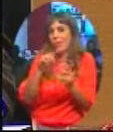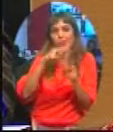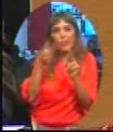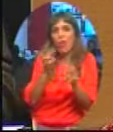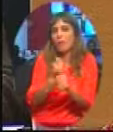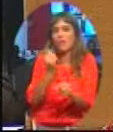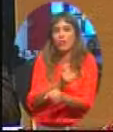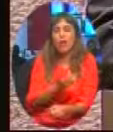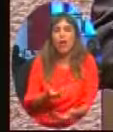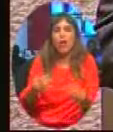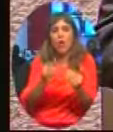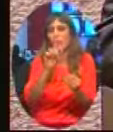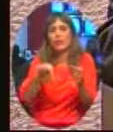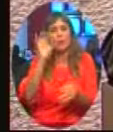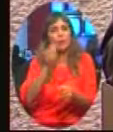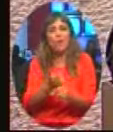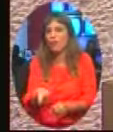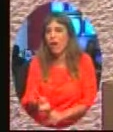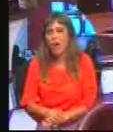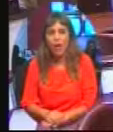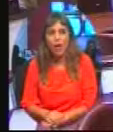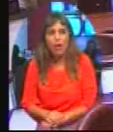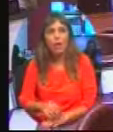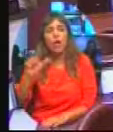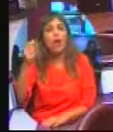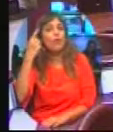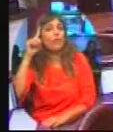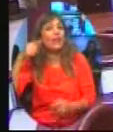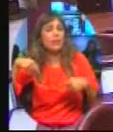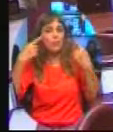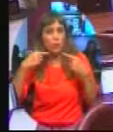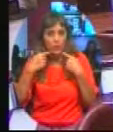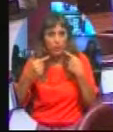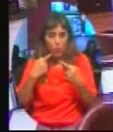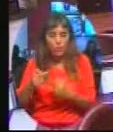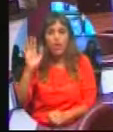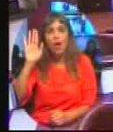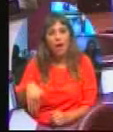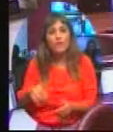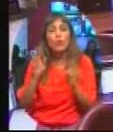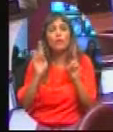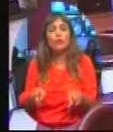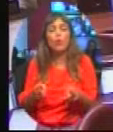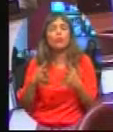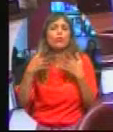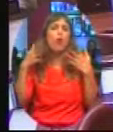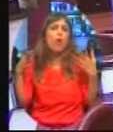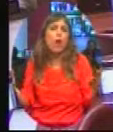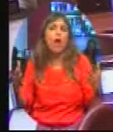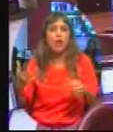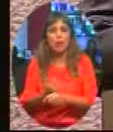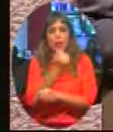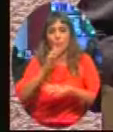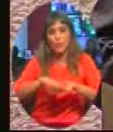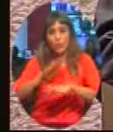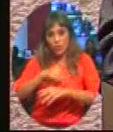העבודה המשתנה. לדברי אלאלוף שיזם את יום הדיון, למרות הפוטנציאל האדיר של הכשרות מקצועיות